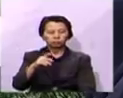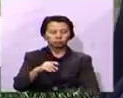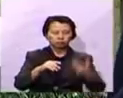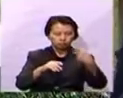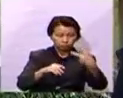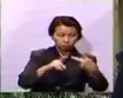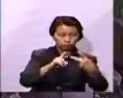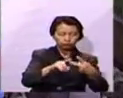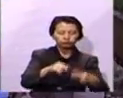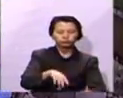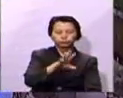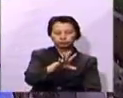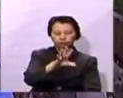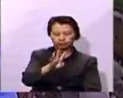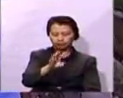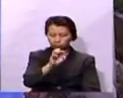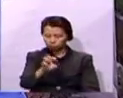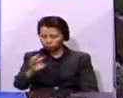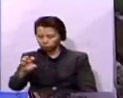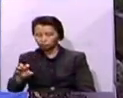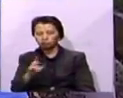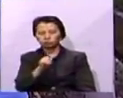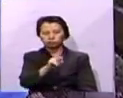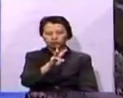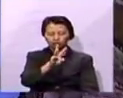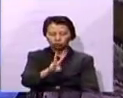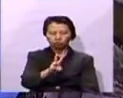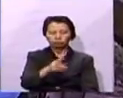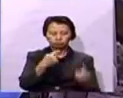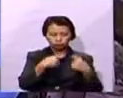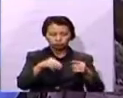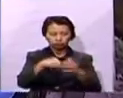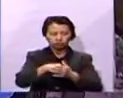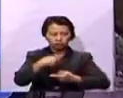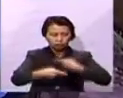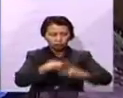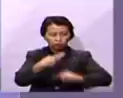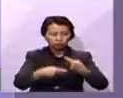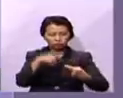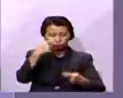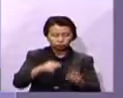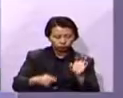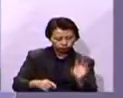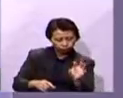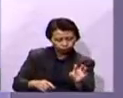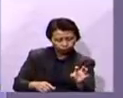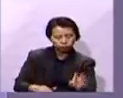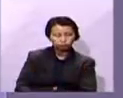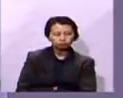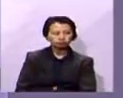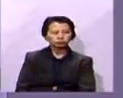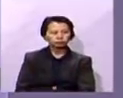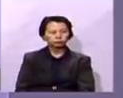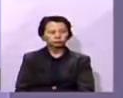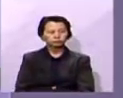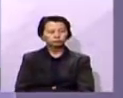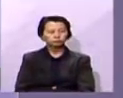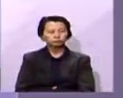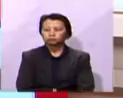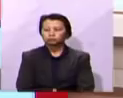kedua melibatkan 54 unit termasuk di Tawau yang sedang dalam proses pemasangan.